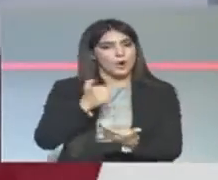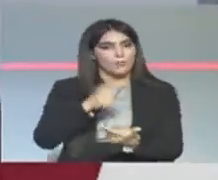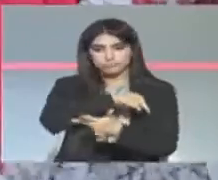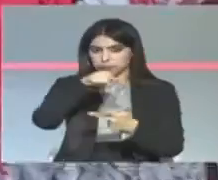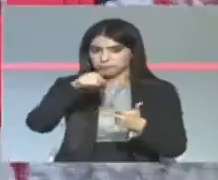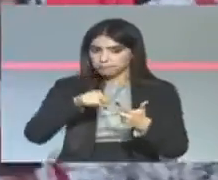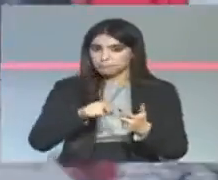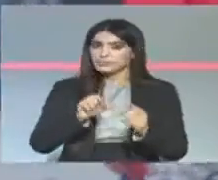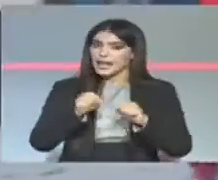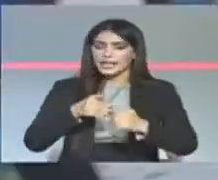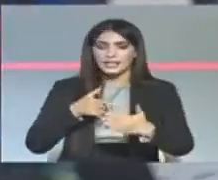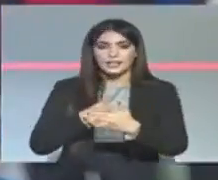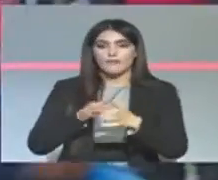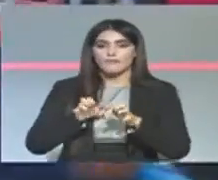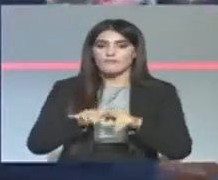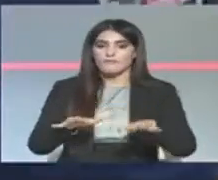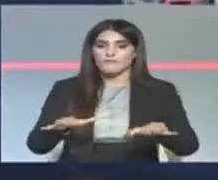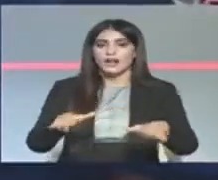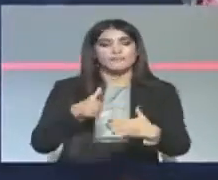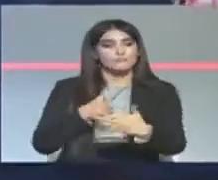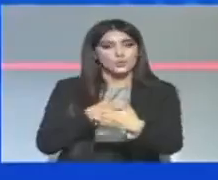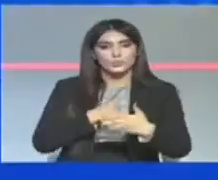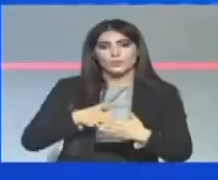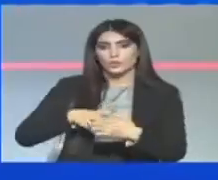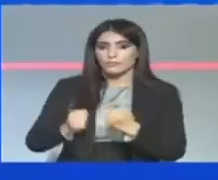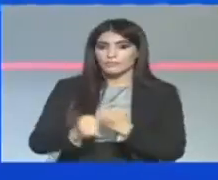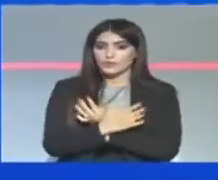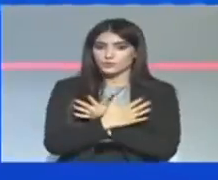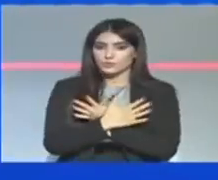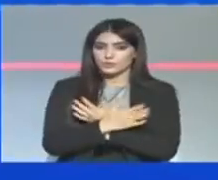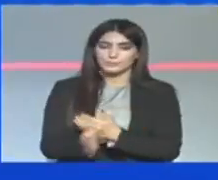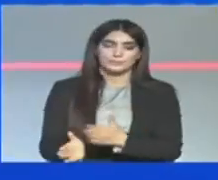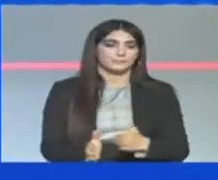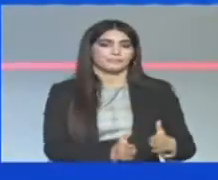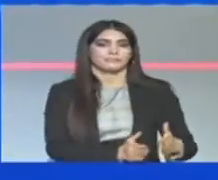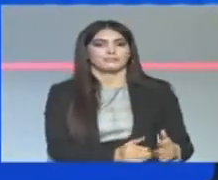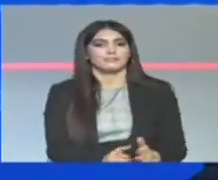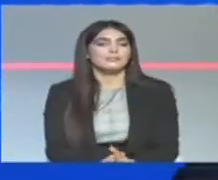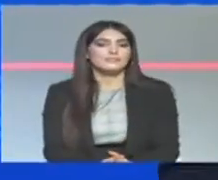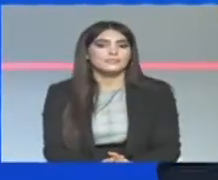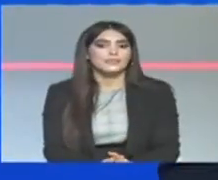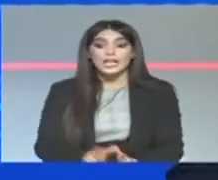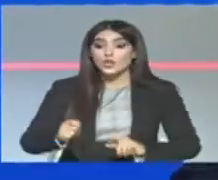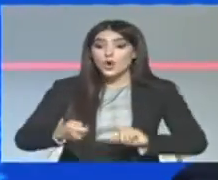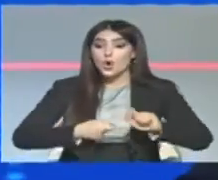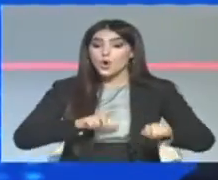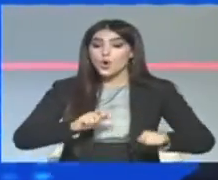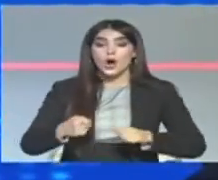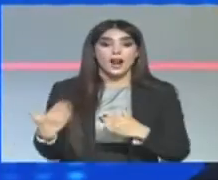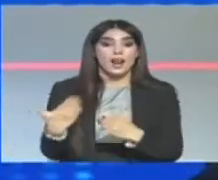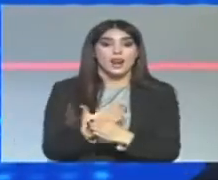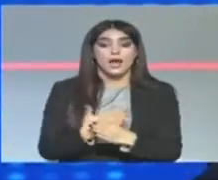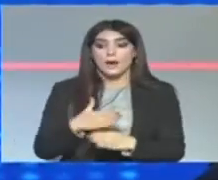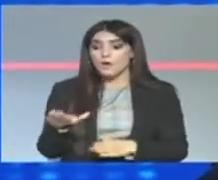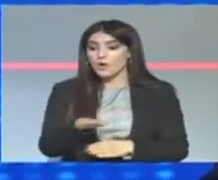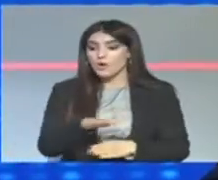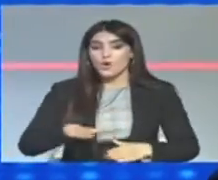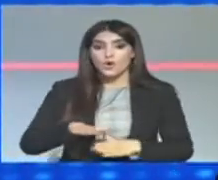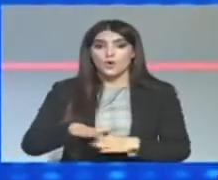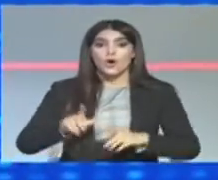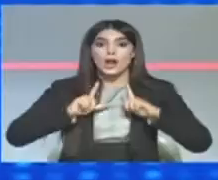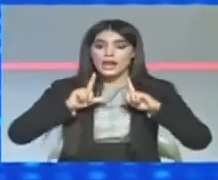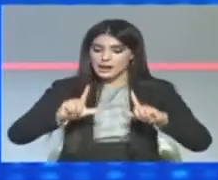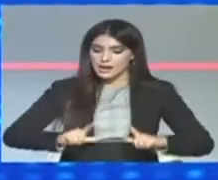لتطبيق كل هذه الفيروسات تغلق والمدارس الابتدائيه والاعداديه والمعاهد